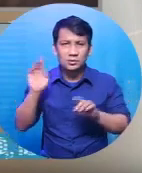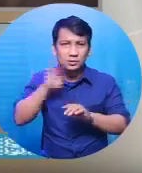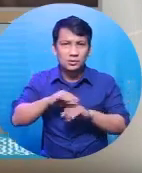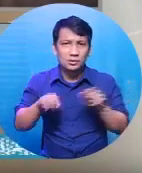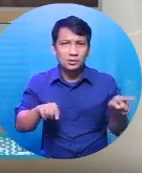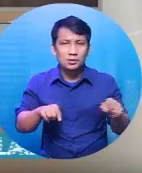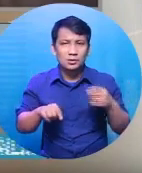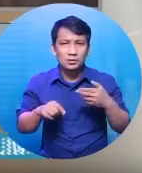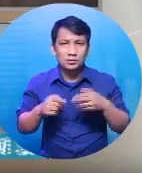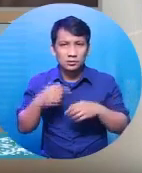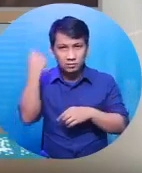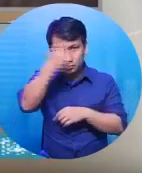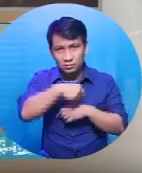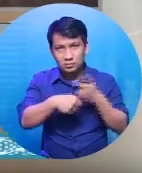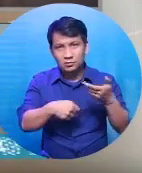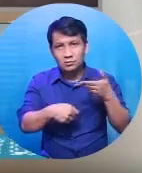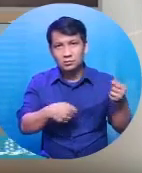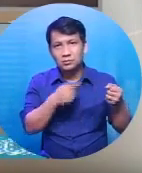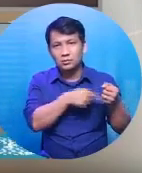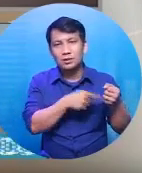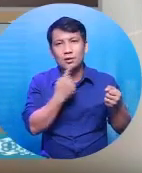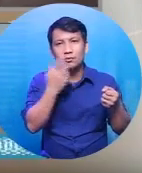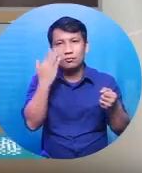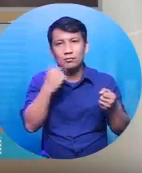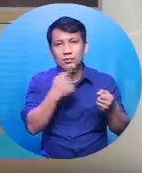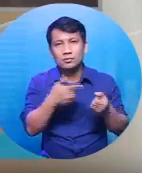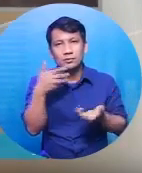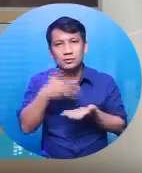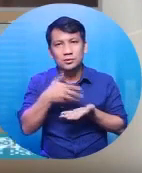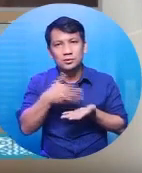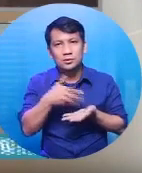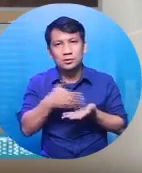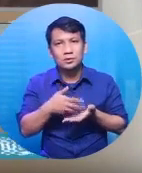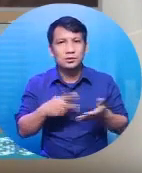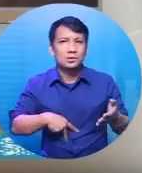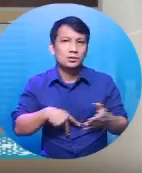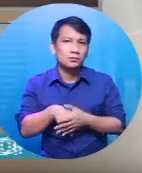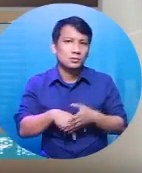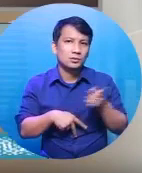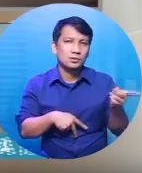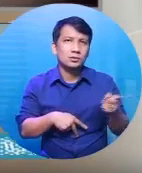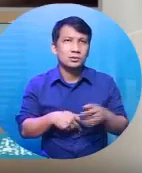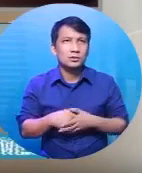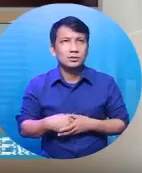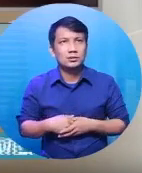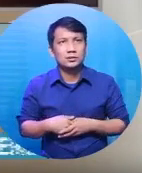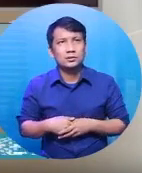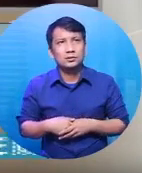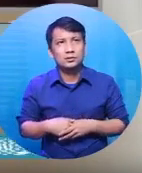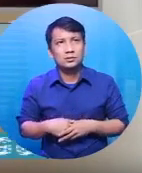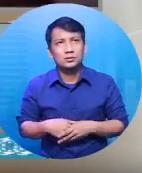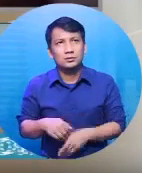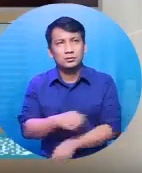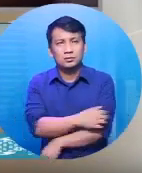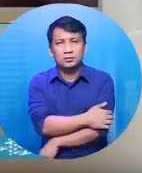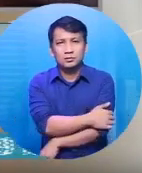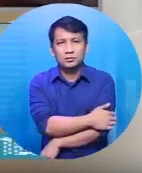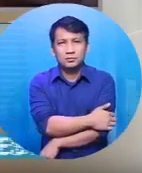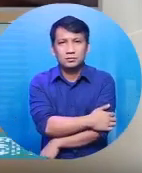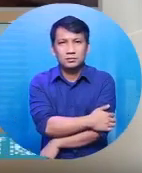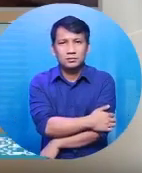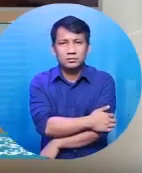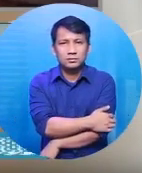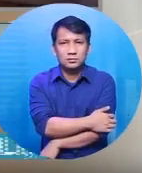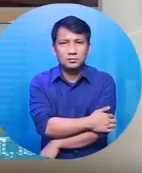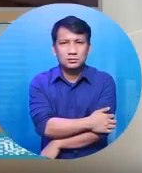hindi siya nakagraduate ng high school. Dahil pinag-aaral ko siya, nabuntis na pala siya. Nay. Hindi ako